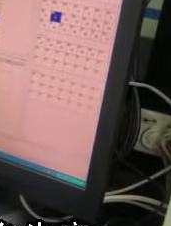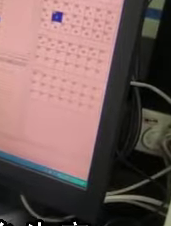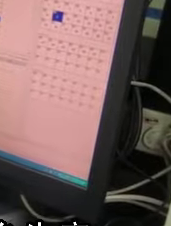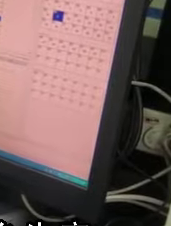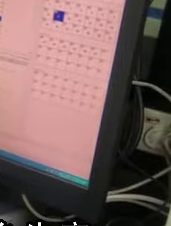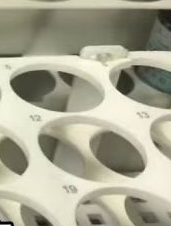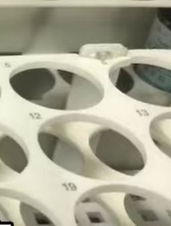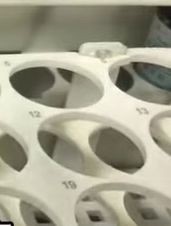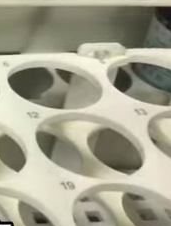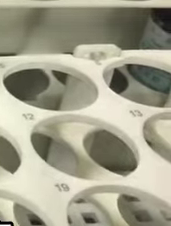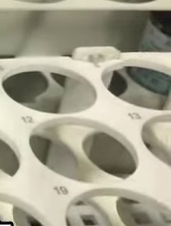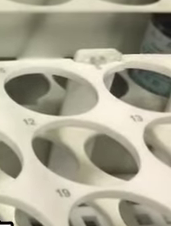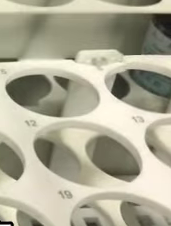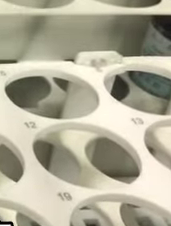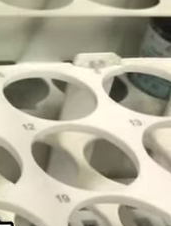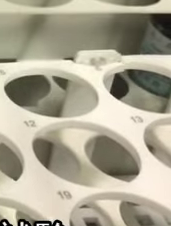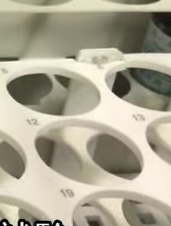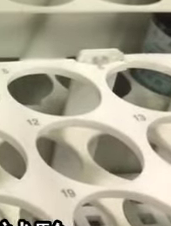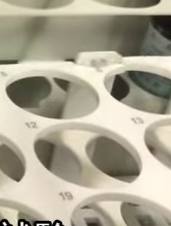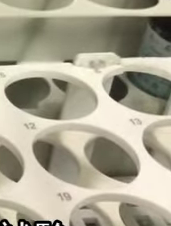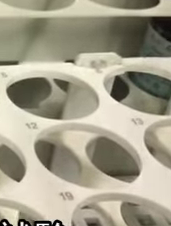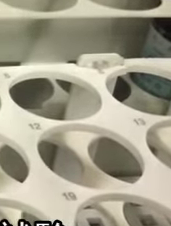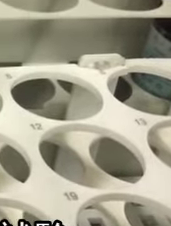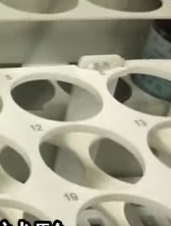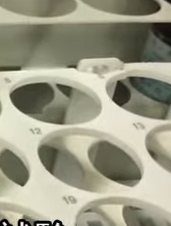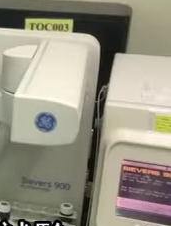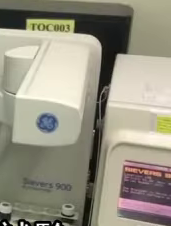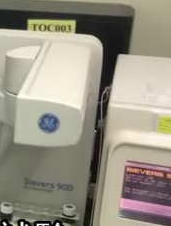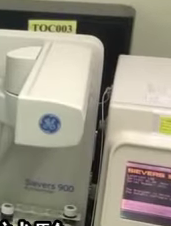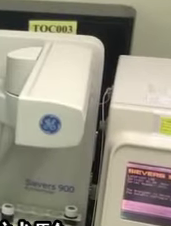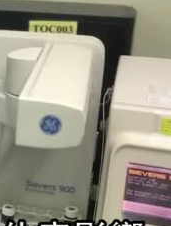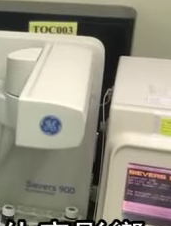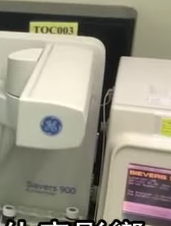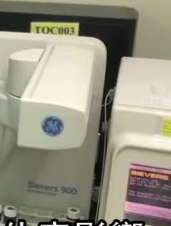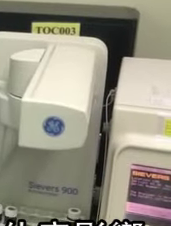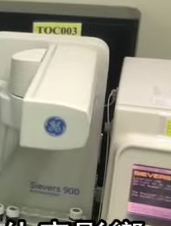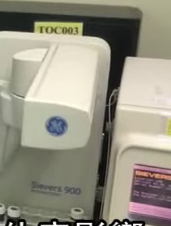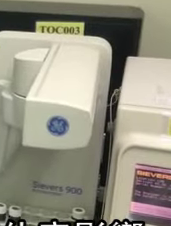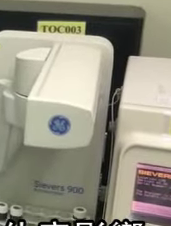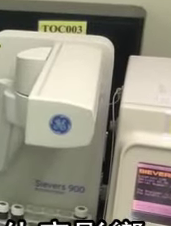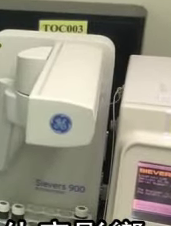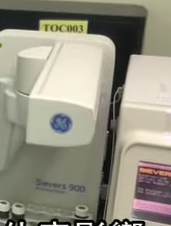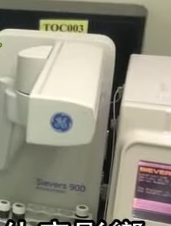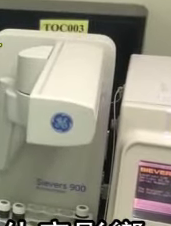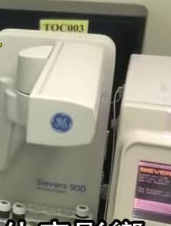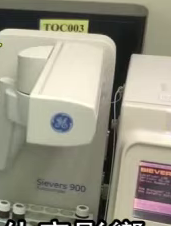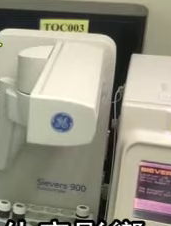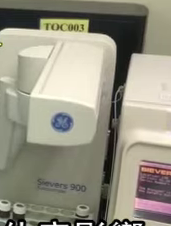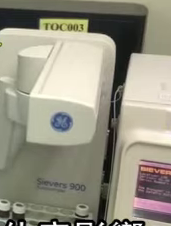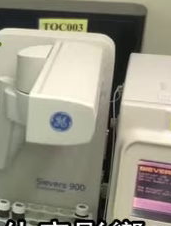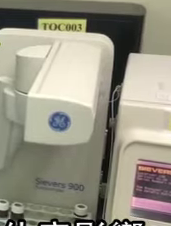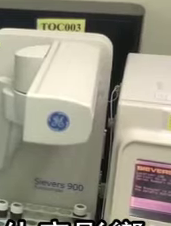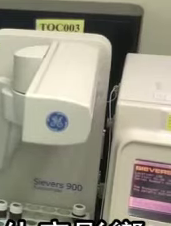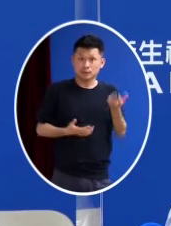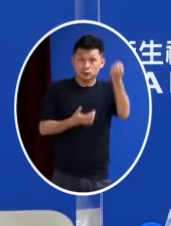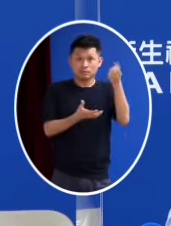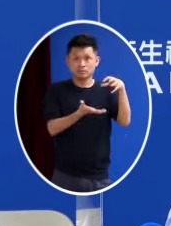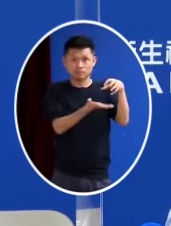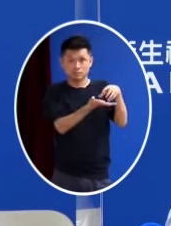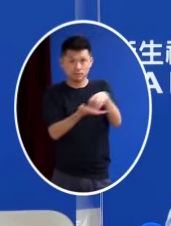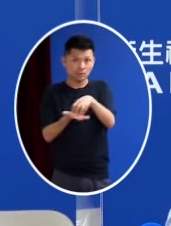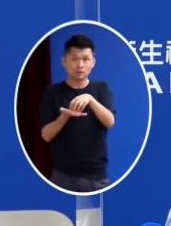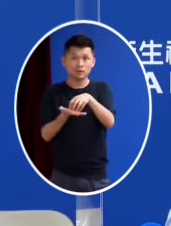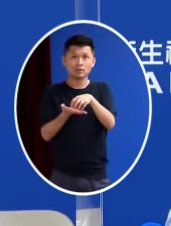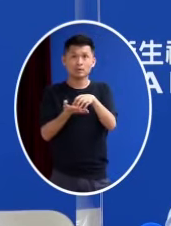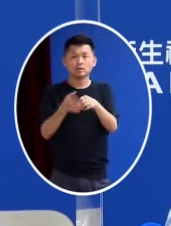权在台生产，但是疫苗生产药厂已经宣布暂时停止临床试验，对台湾后续疫苗布局会造成什么影响？ 是